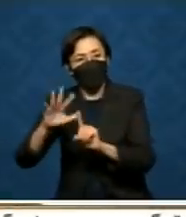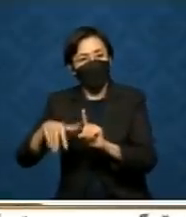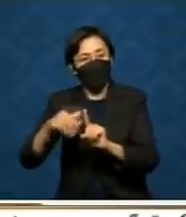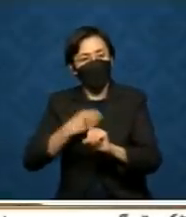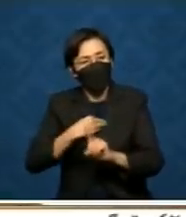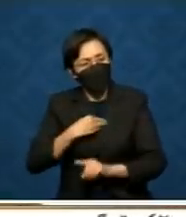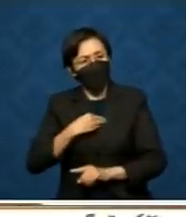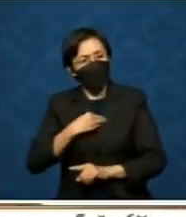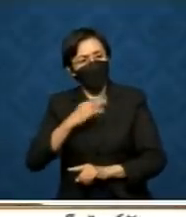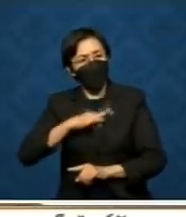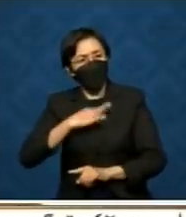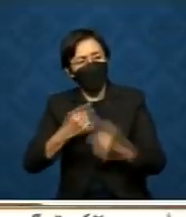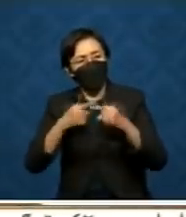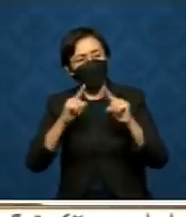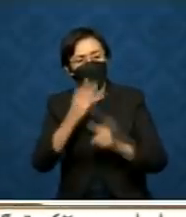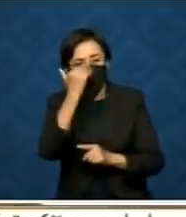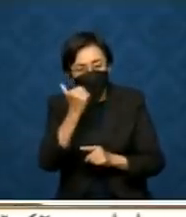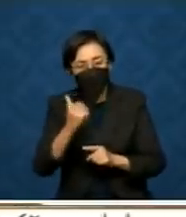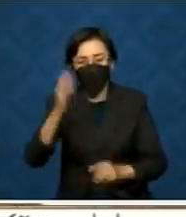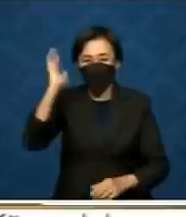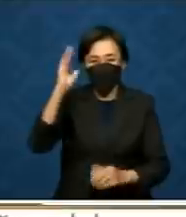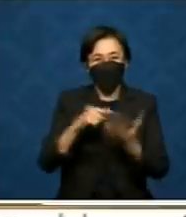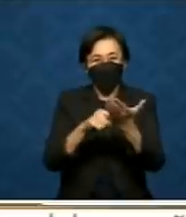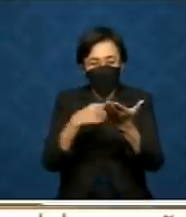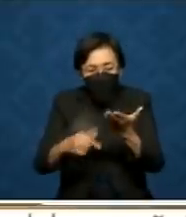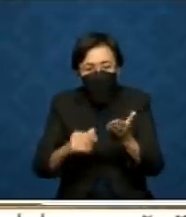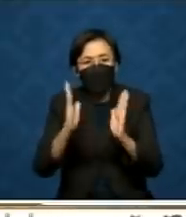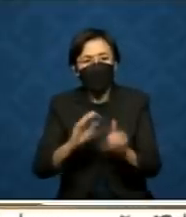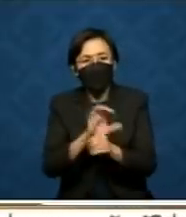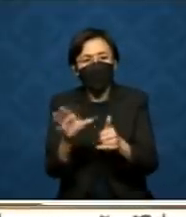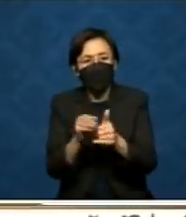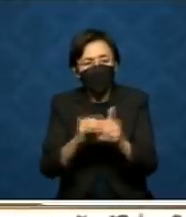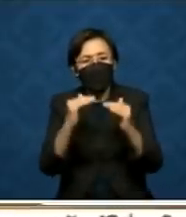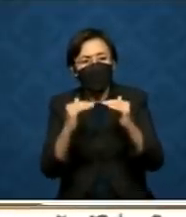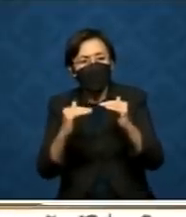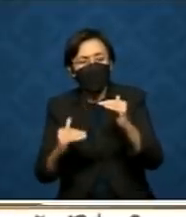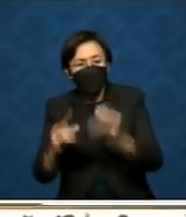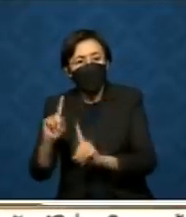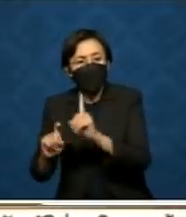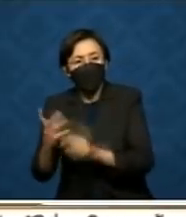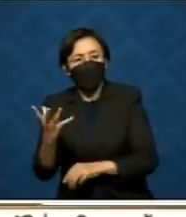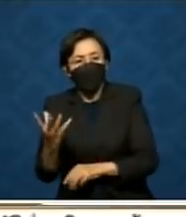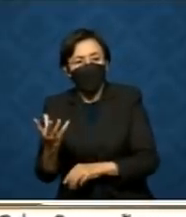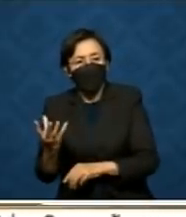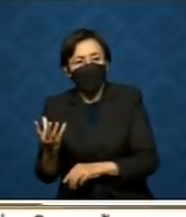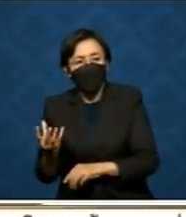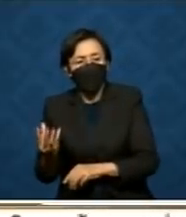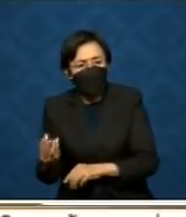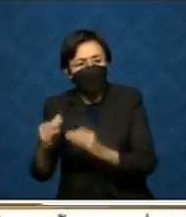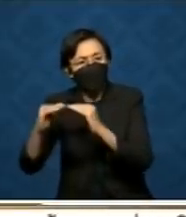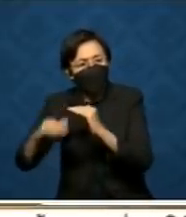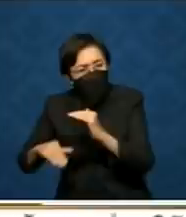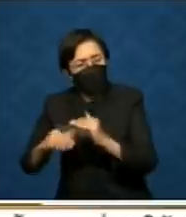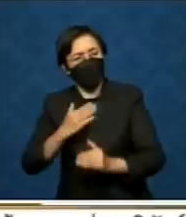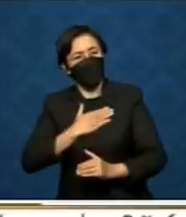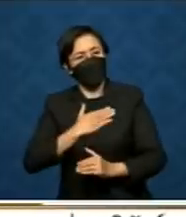ทำไมพ่ออยู่นะพี่ไฟล์ภาพคนติดเชื้อลดลงลดลงแล้วคนตายก็ลดลงอ่ะเราก็มาคุย